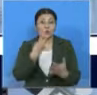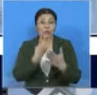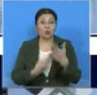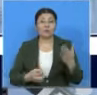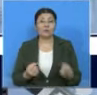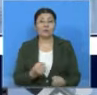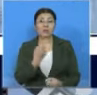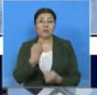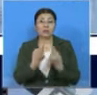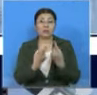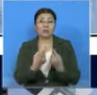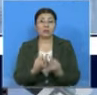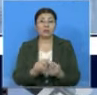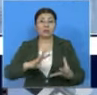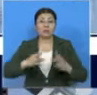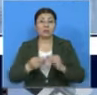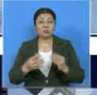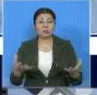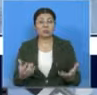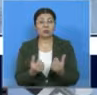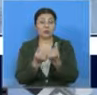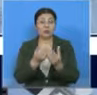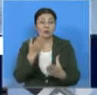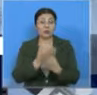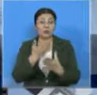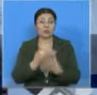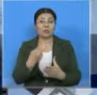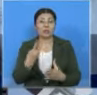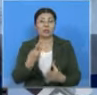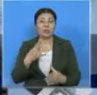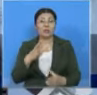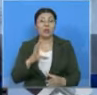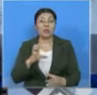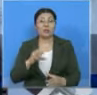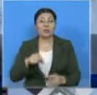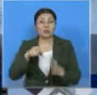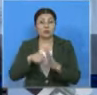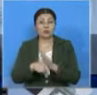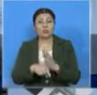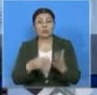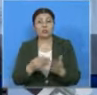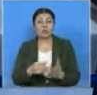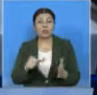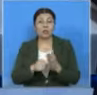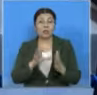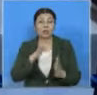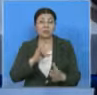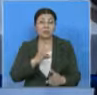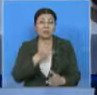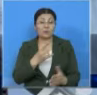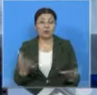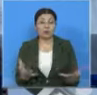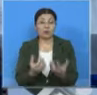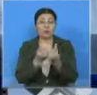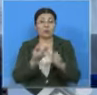кеткендігі анықталды. Нәтижесінде құтқарушылар көмегімен 2,5 метр тереңдіктен 6 жасар баланың судан денесі шығарылды.